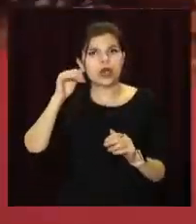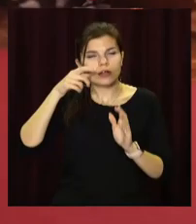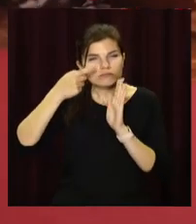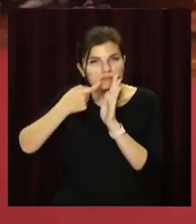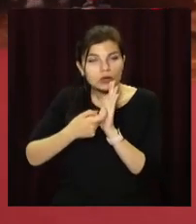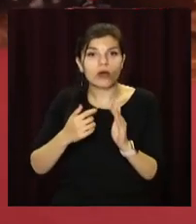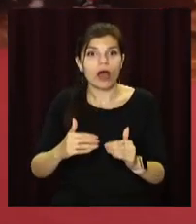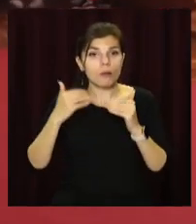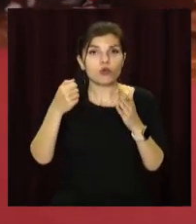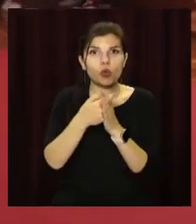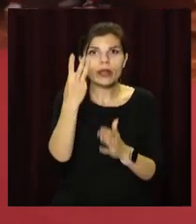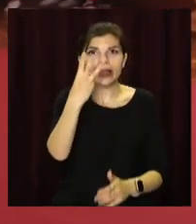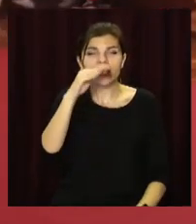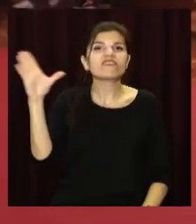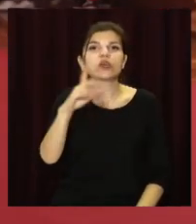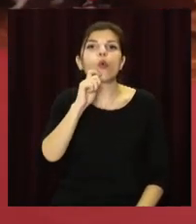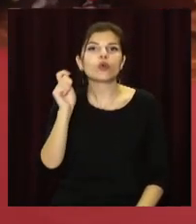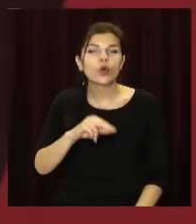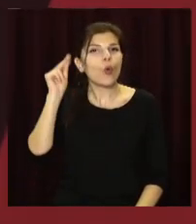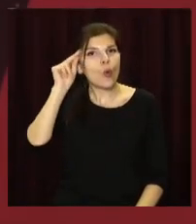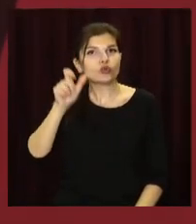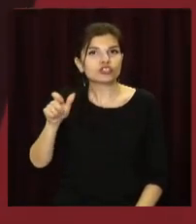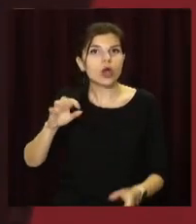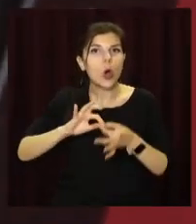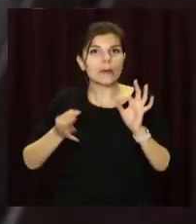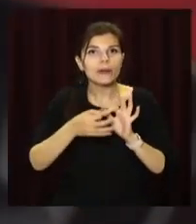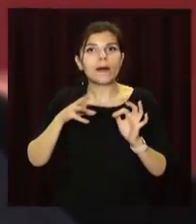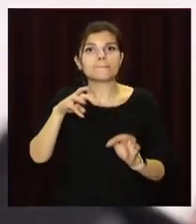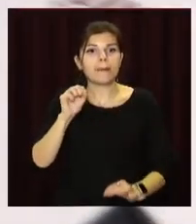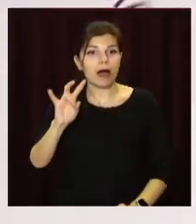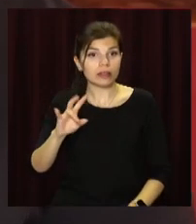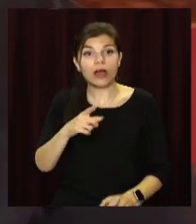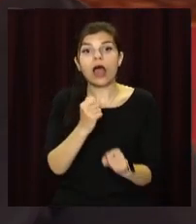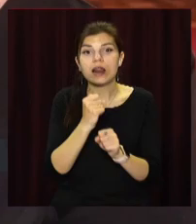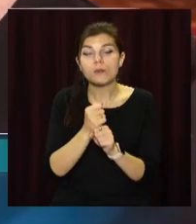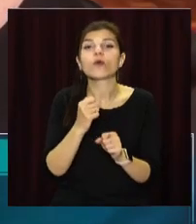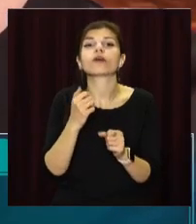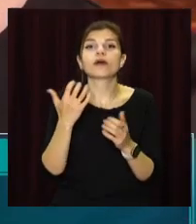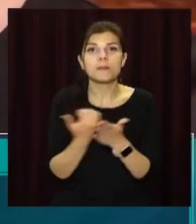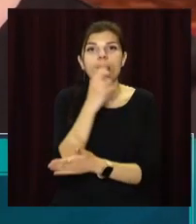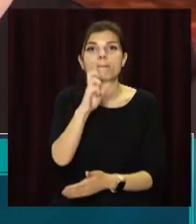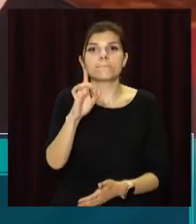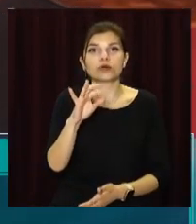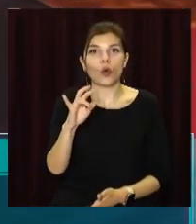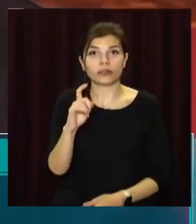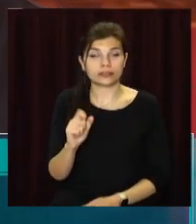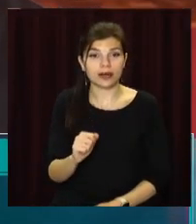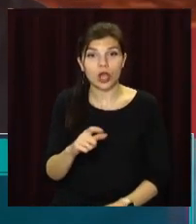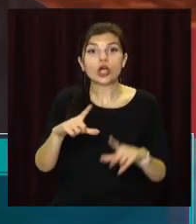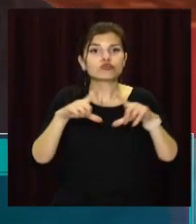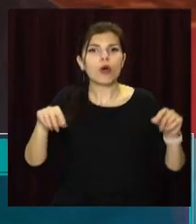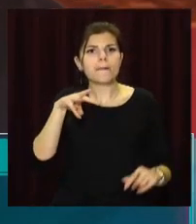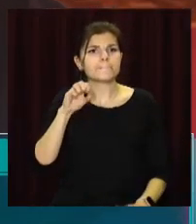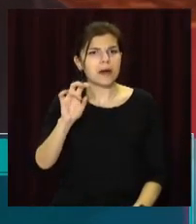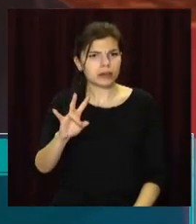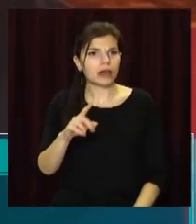етапу Всеукраїнської учнівської олімпіади МАН. Робота завоювала бронзу. В школі МАН, взагалі, я як педагог